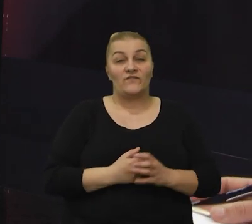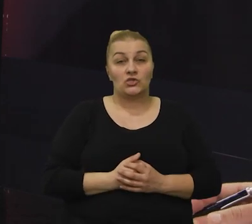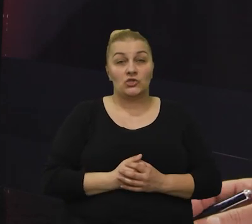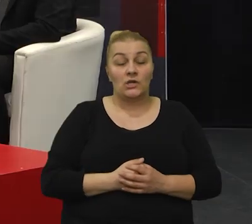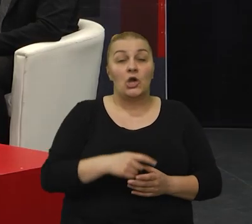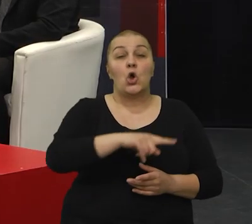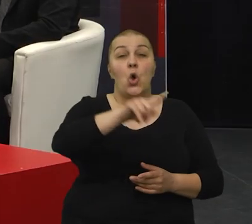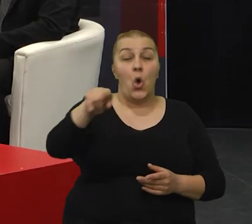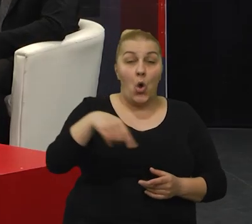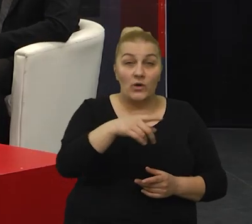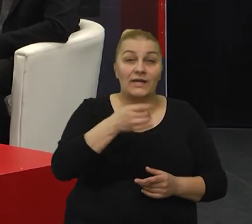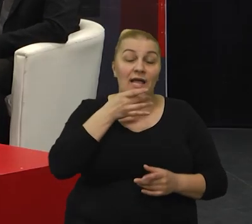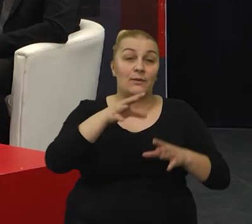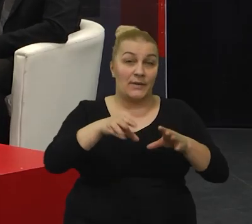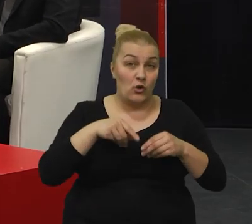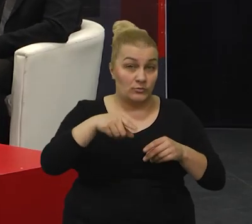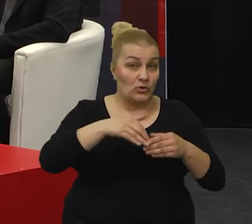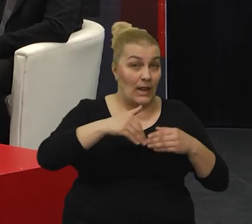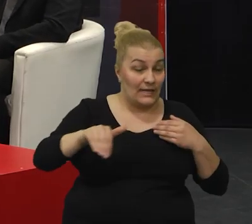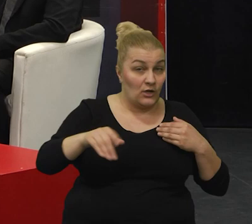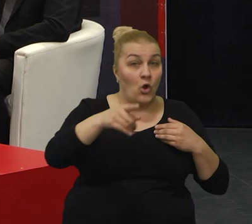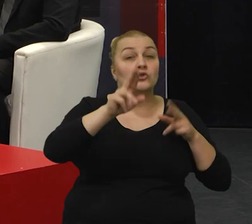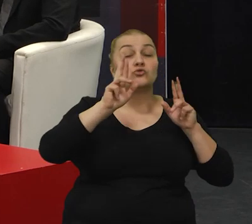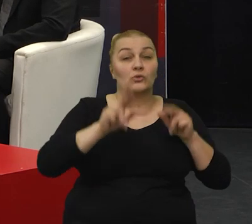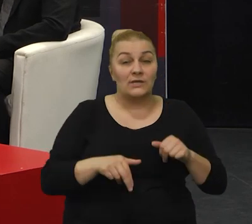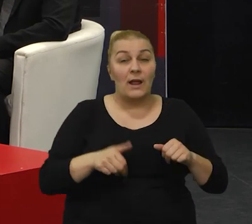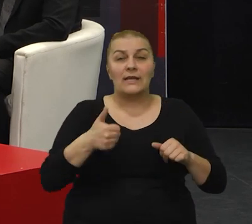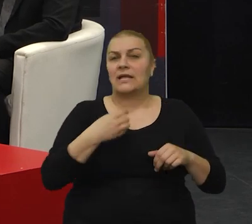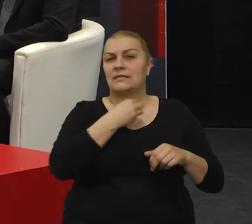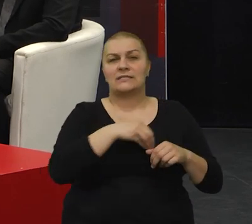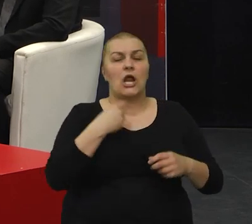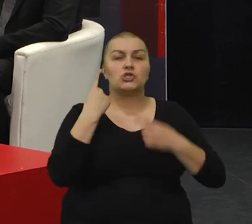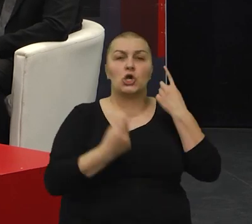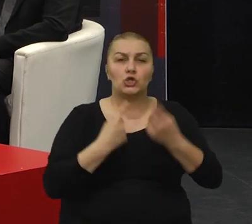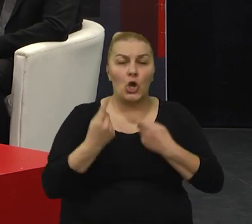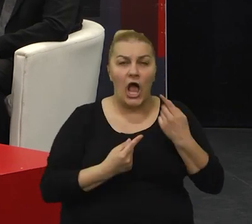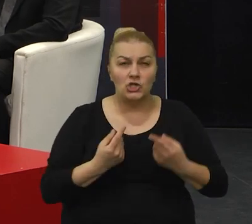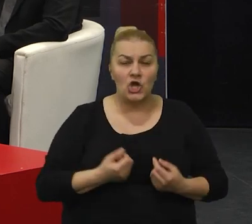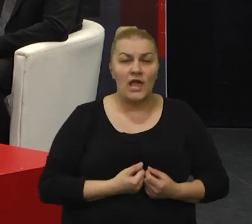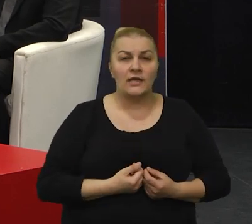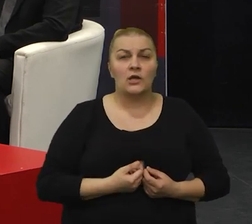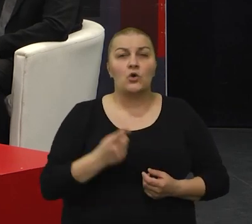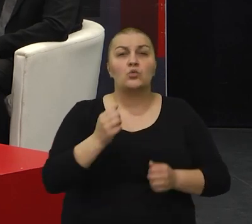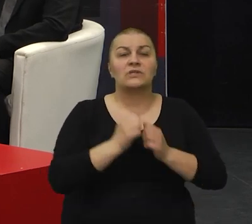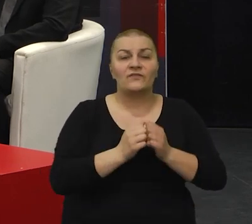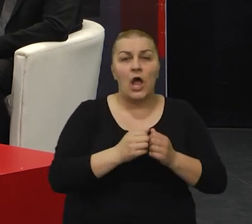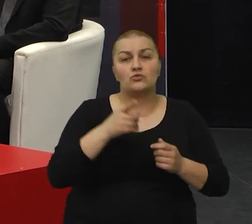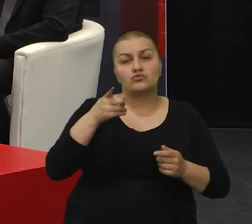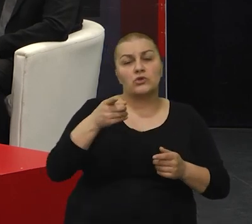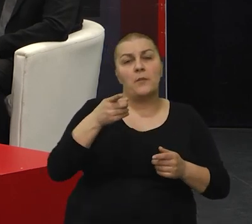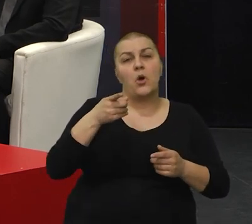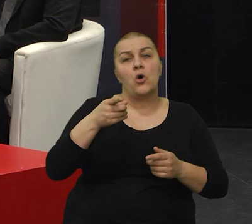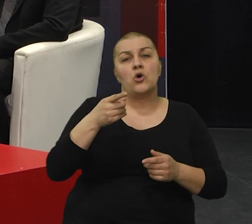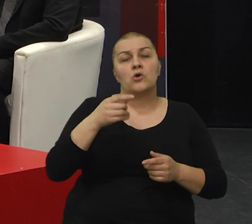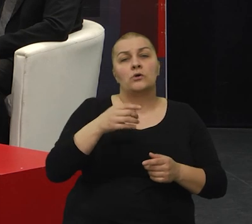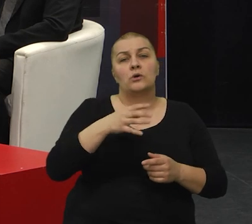Sajković. I oni, kad preuzme tu liniju, one su imali jedan strašan događaj u Divljakušu,